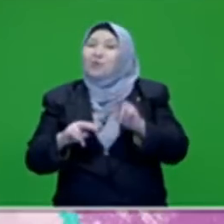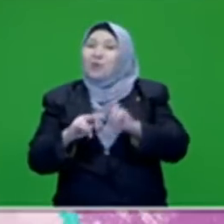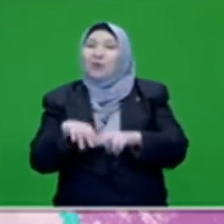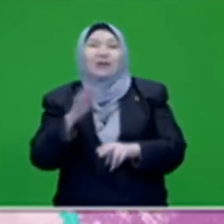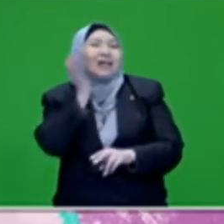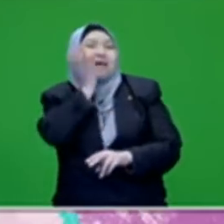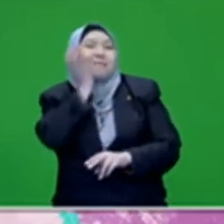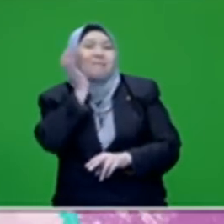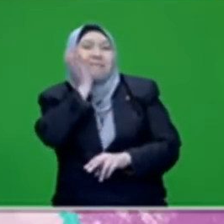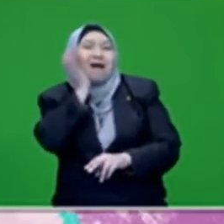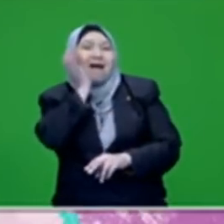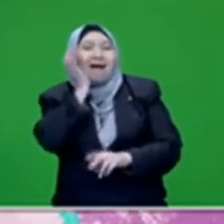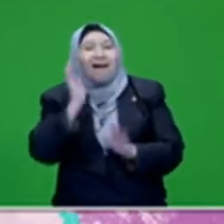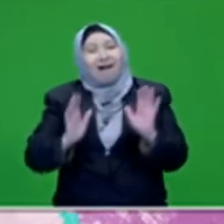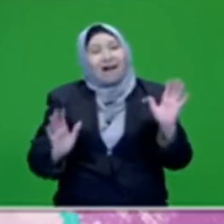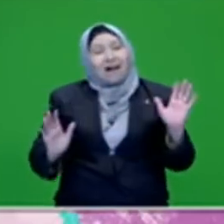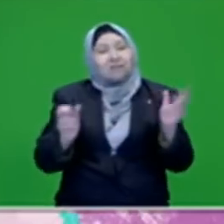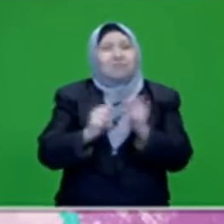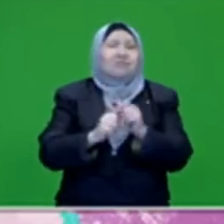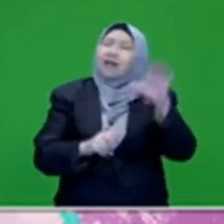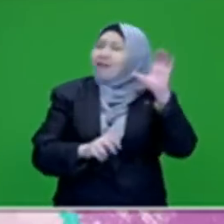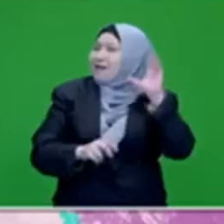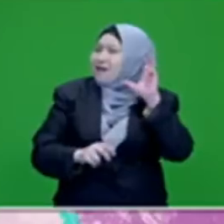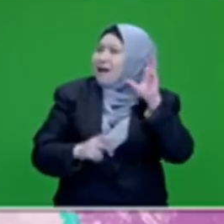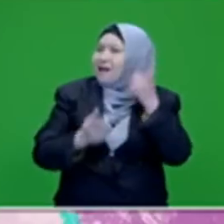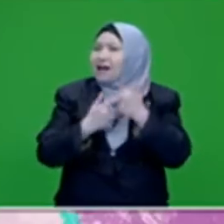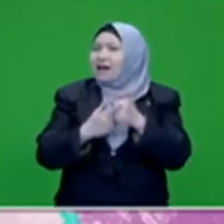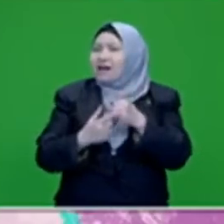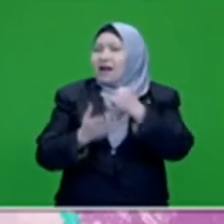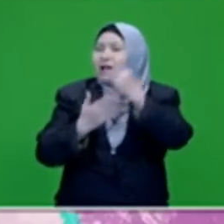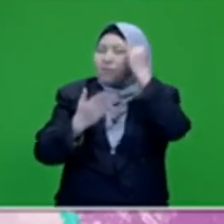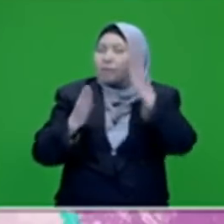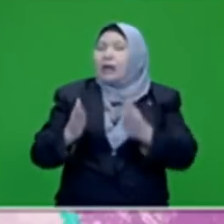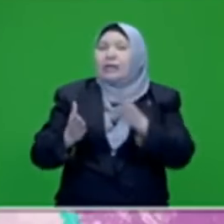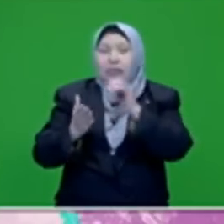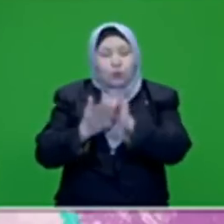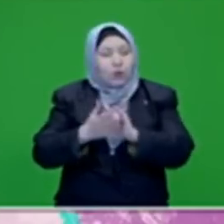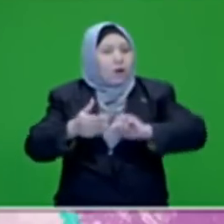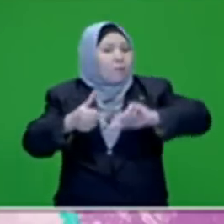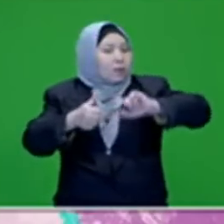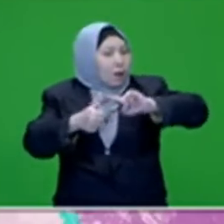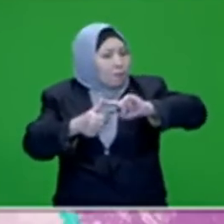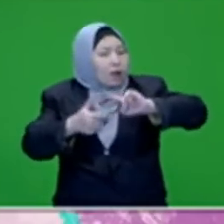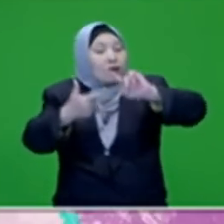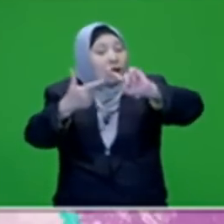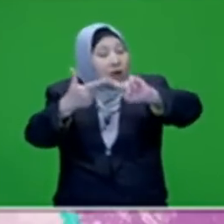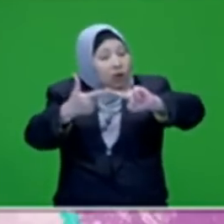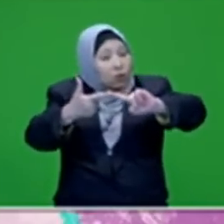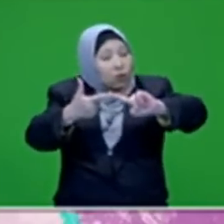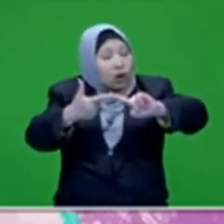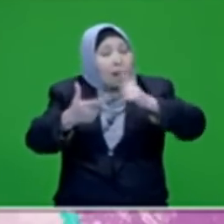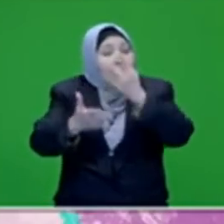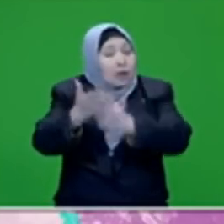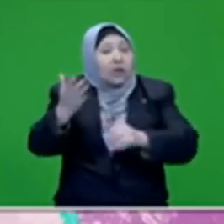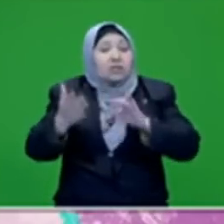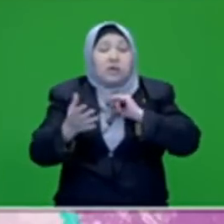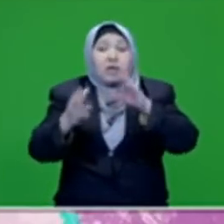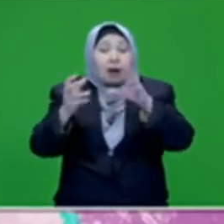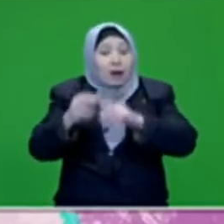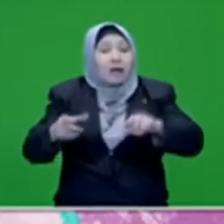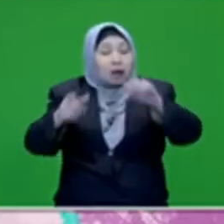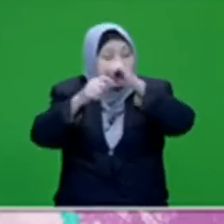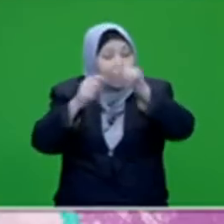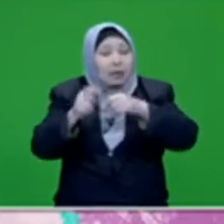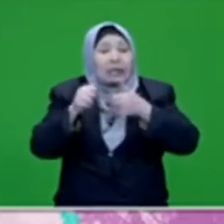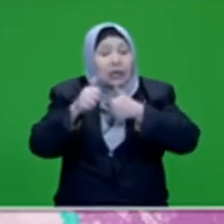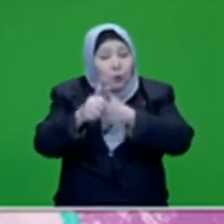dengan mendengar daripada ilmuwan. Itu yang pertama. Yang keduanya, apa yang saya dapat simpulkan, mengikut